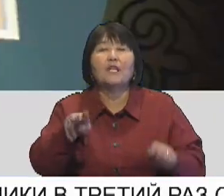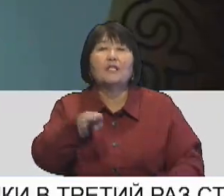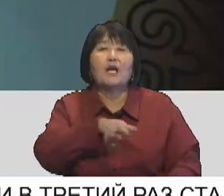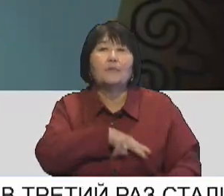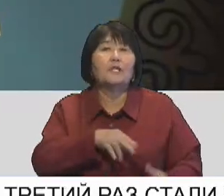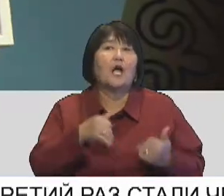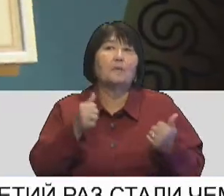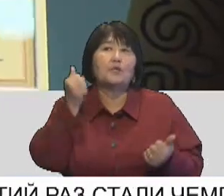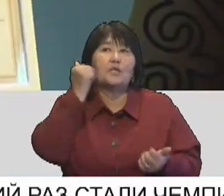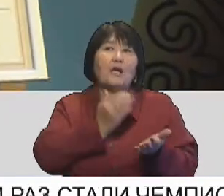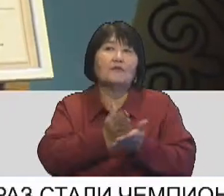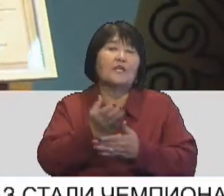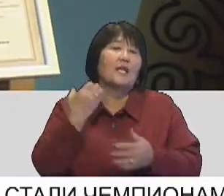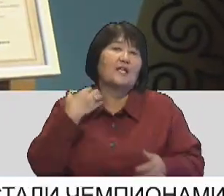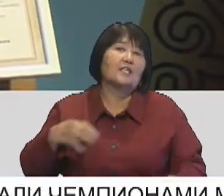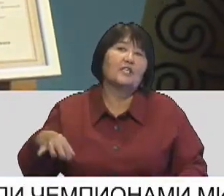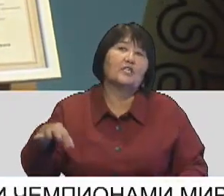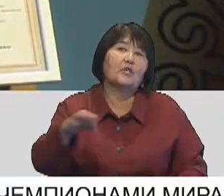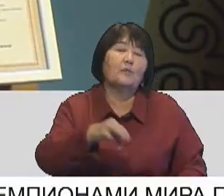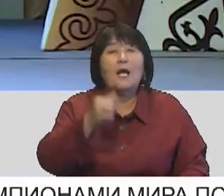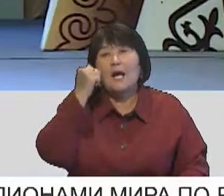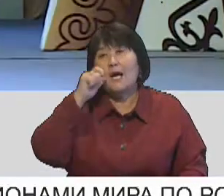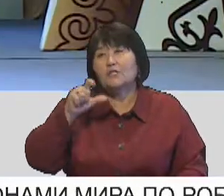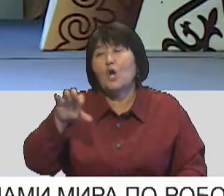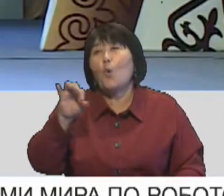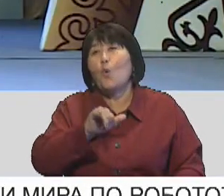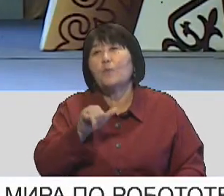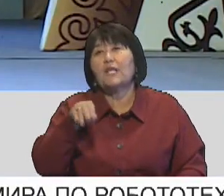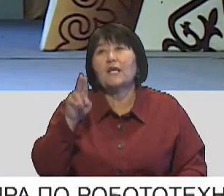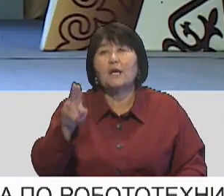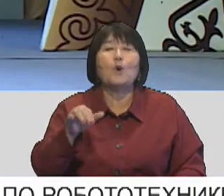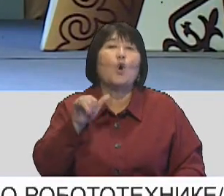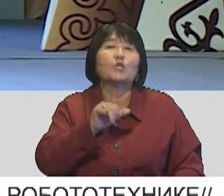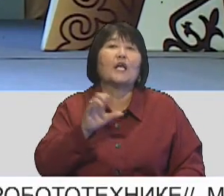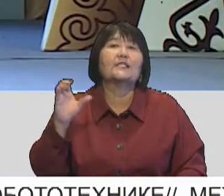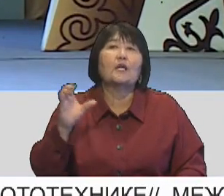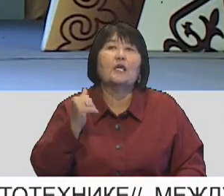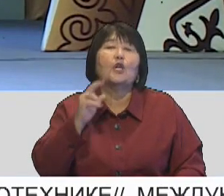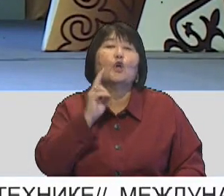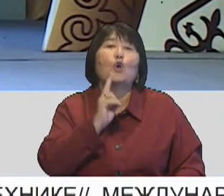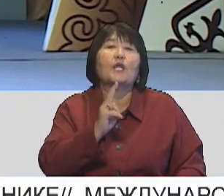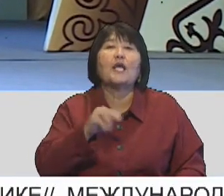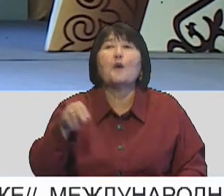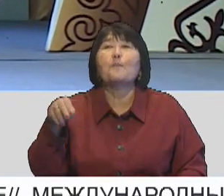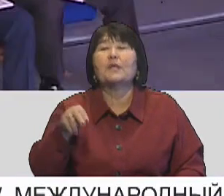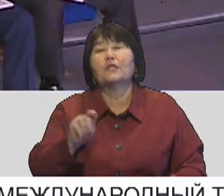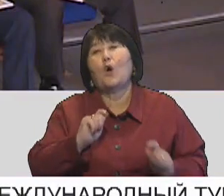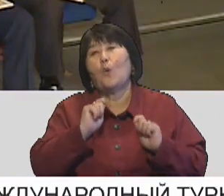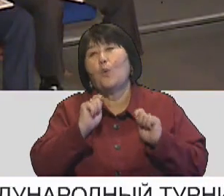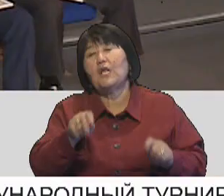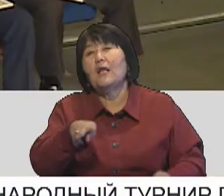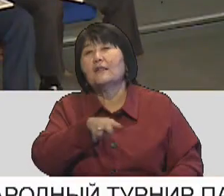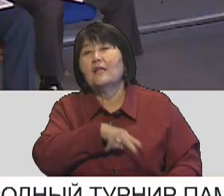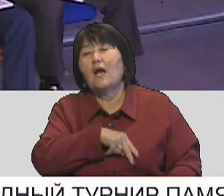медаль «Почетный ветеран Кызылординской области». Старейшины Умертай Кемелев, Улшара Салыкпаева и Кульдарай Премжанова удостоены